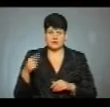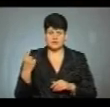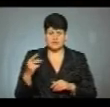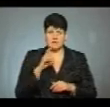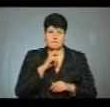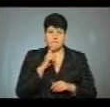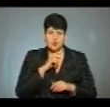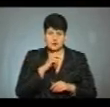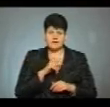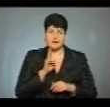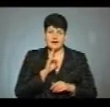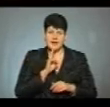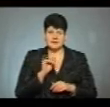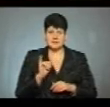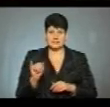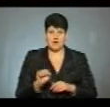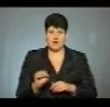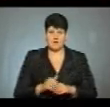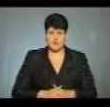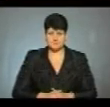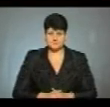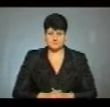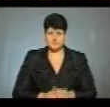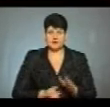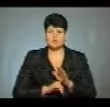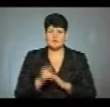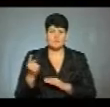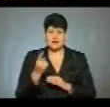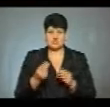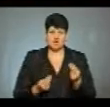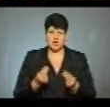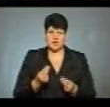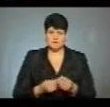Броди, Кременець і Теребовля. Розпочалася перша гра.